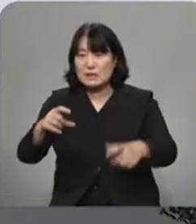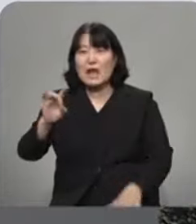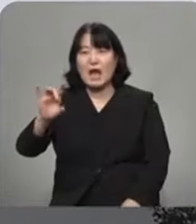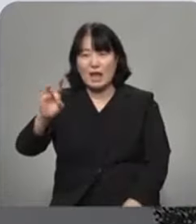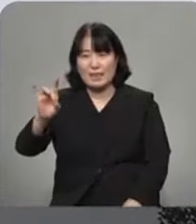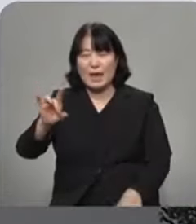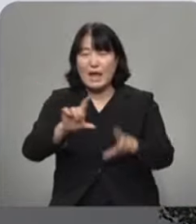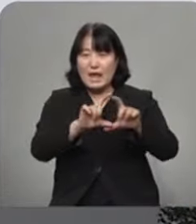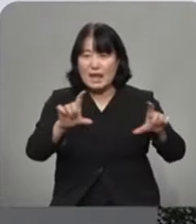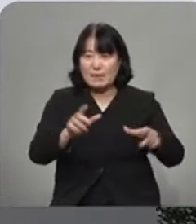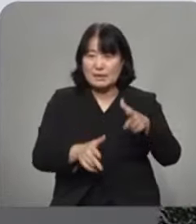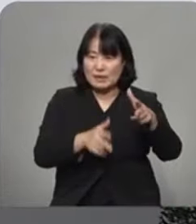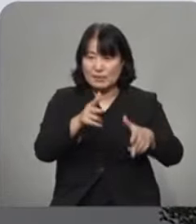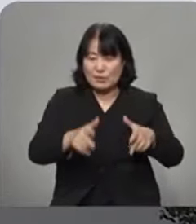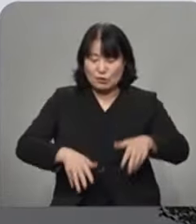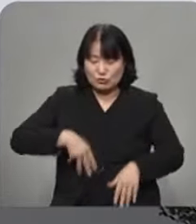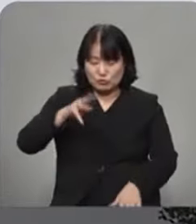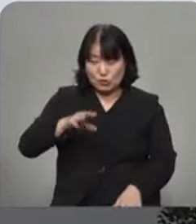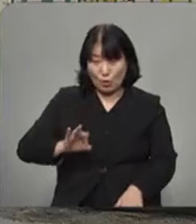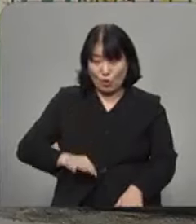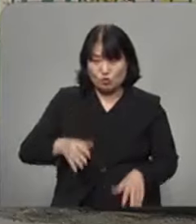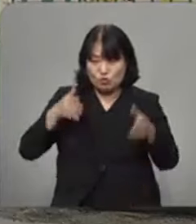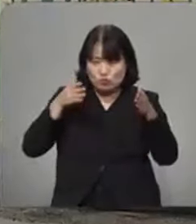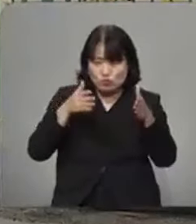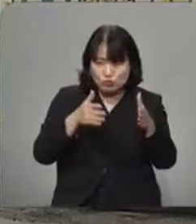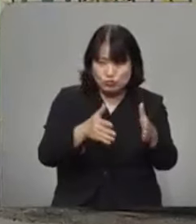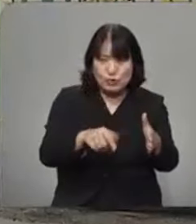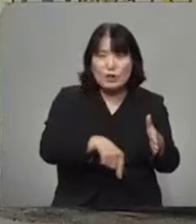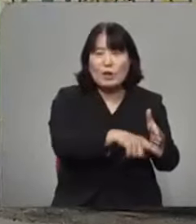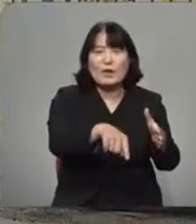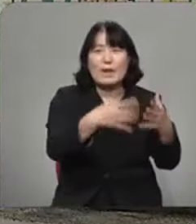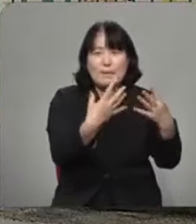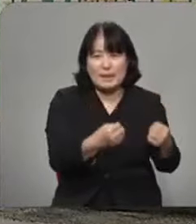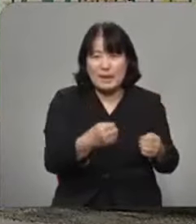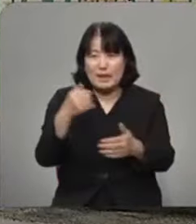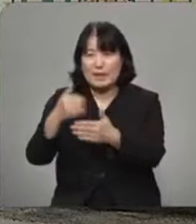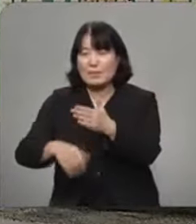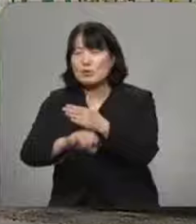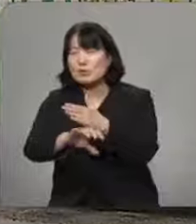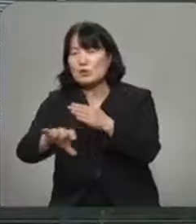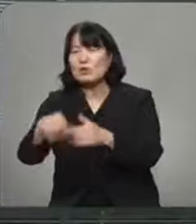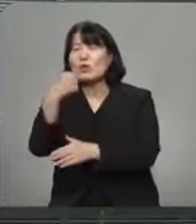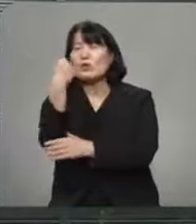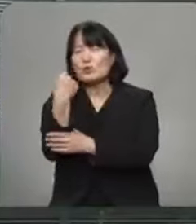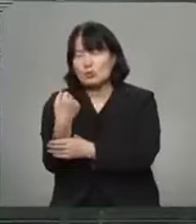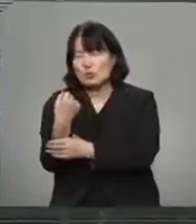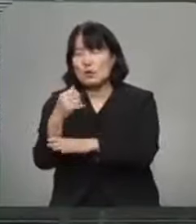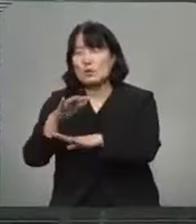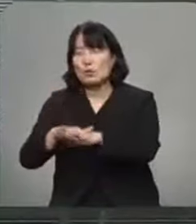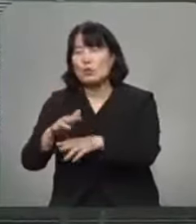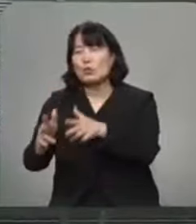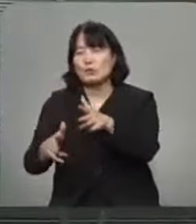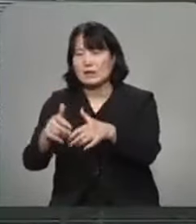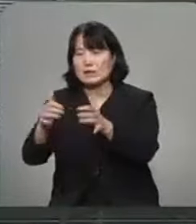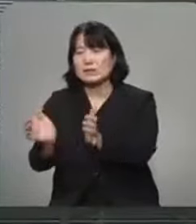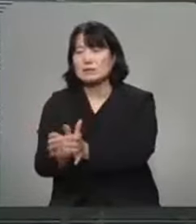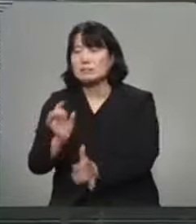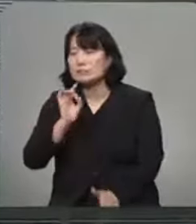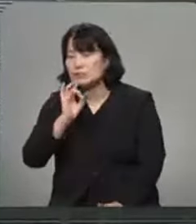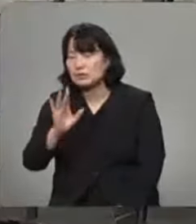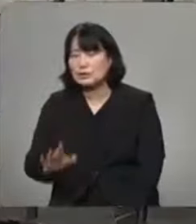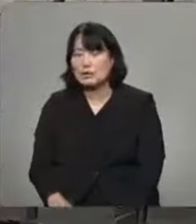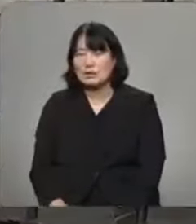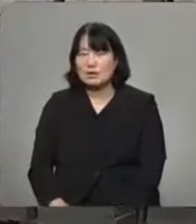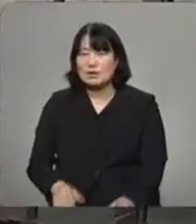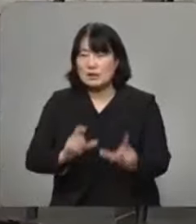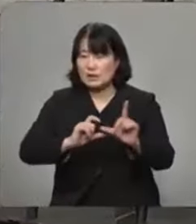산업단지는 춘천 원주 등 일부에 쏠려 있고 나머지 시군에는 노후된 농공 단지뿐입니다 그마저도 대부분의